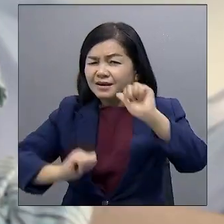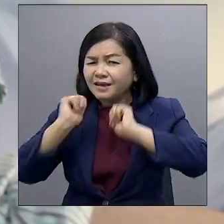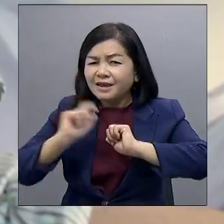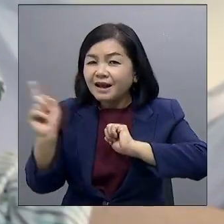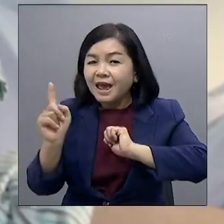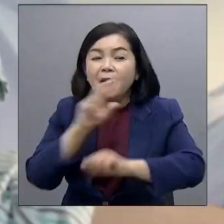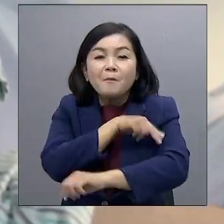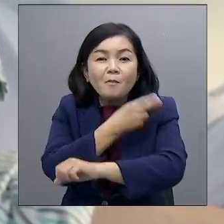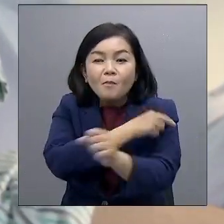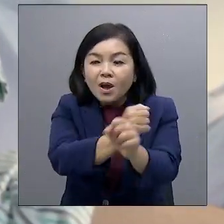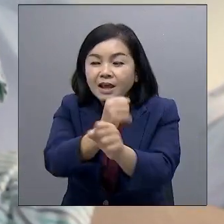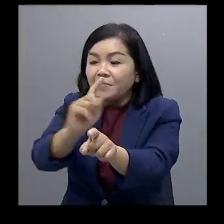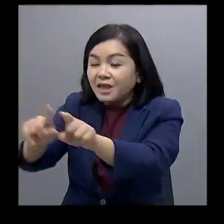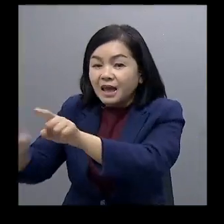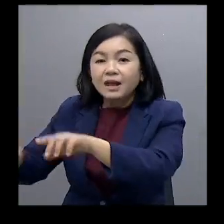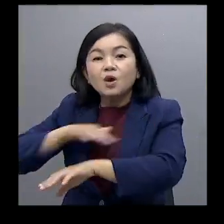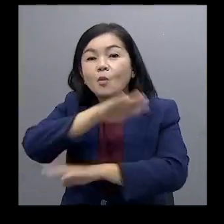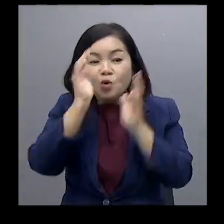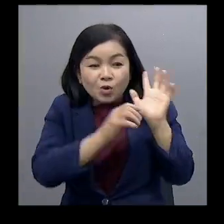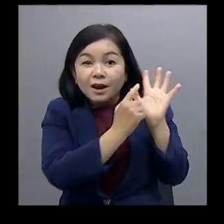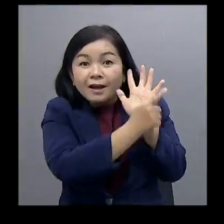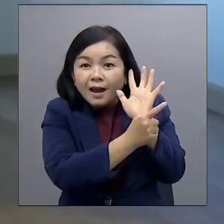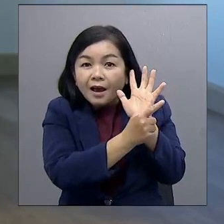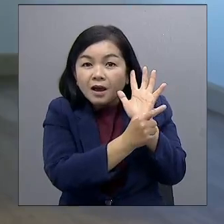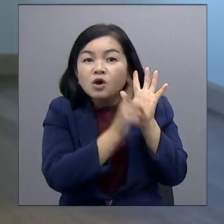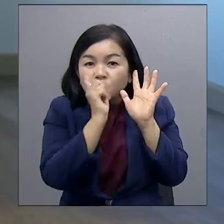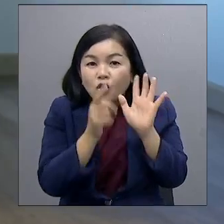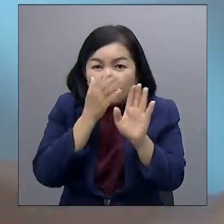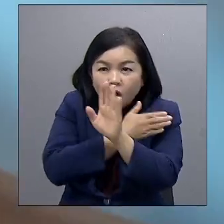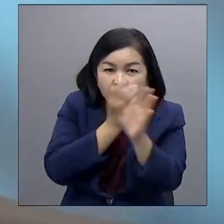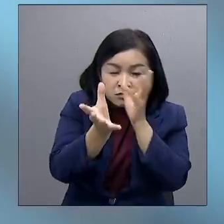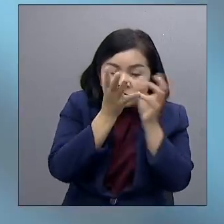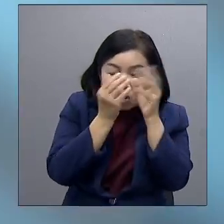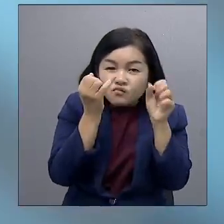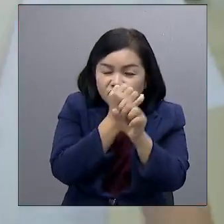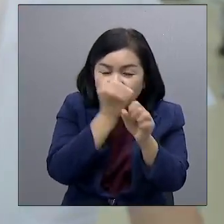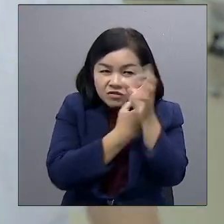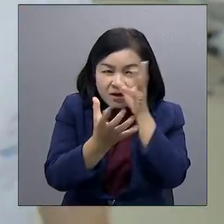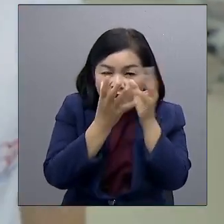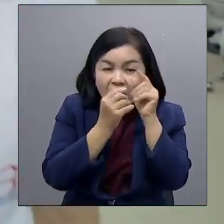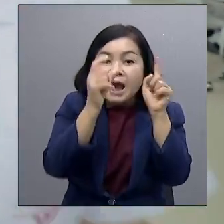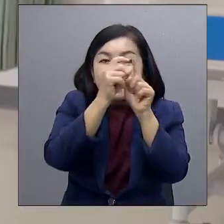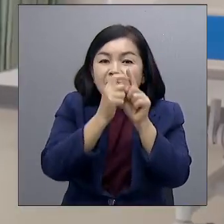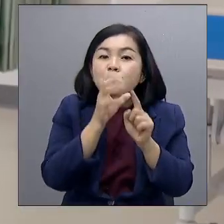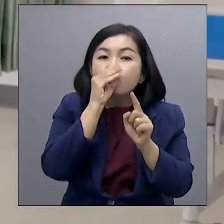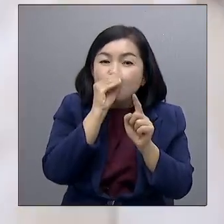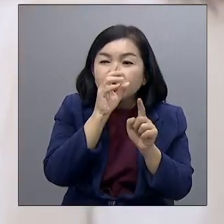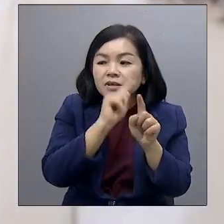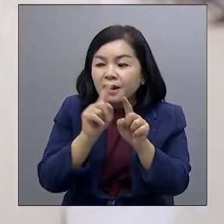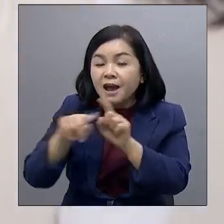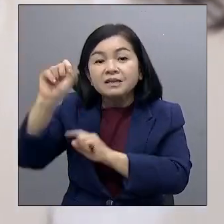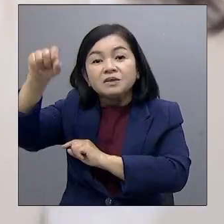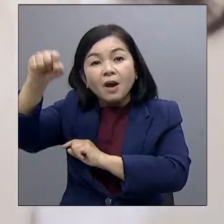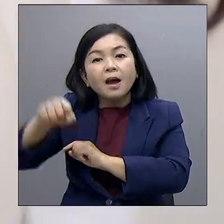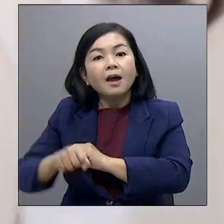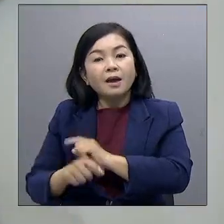ที่หมอต้องทำเนี่ยพวกน้องทุกคนน้องๆต้องไปเหมือนคับว่าต้องไปworkวิร์ชopใช่ทั้งศัพท์เอยอะไรเอยมันก็จะมีคำที่ใช้